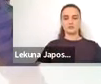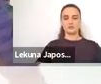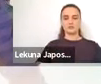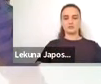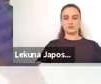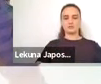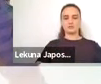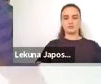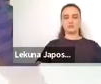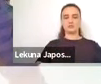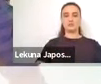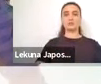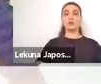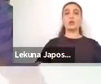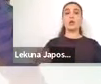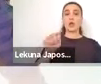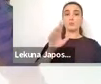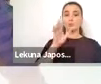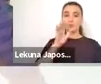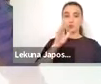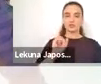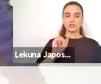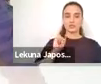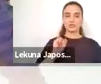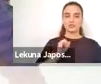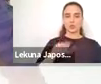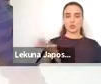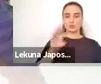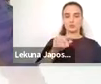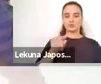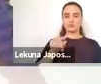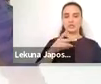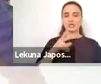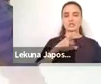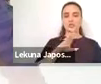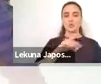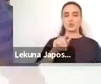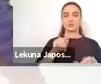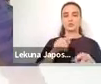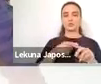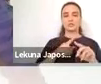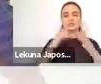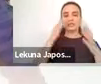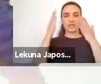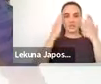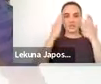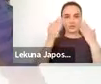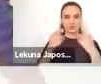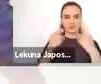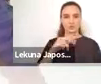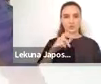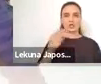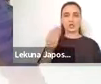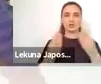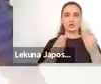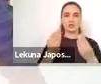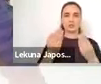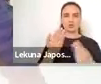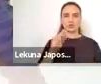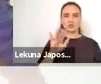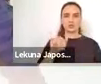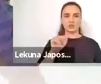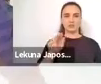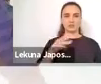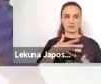ამ შემთხვევაშიც მაქსიმალურად ვცდილობთ ეს იყოს სახალისო და თამაშის ტიპის